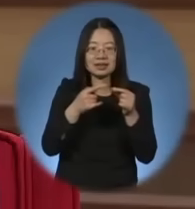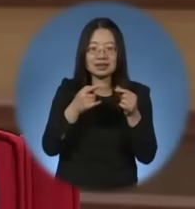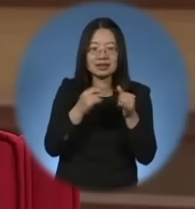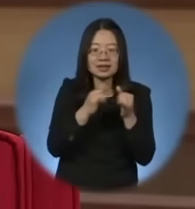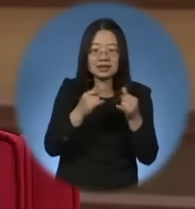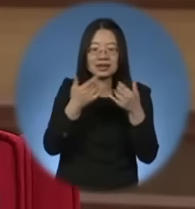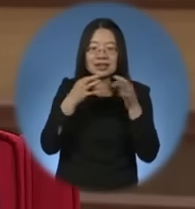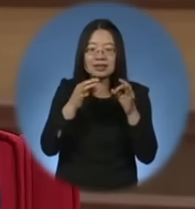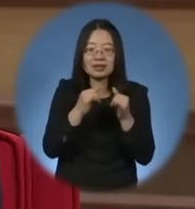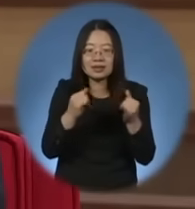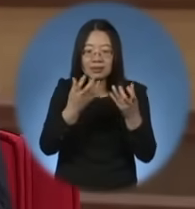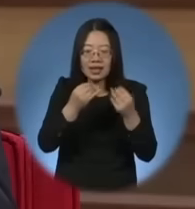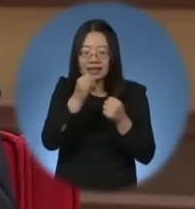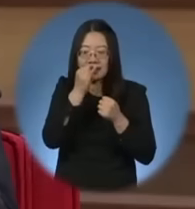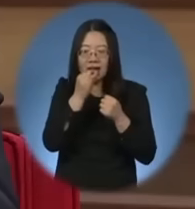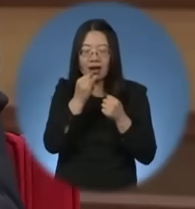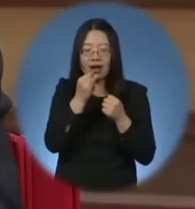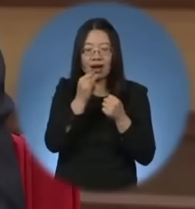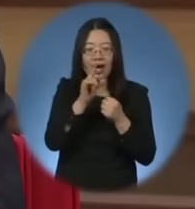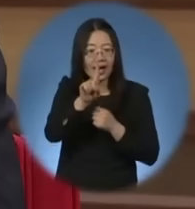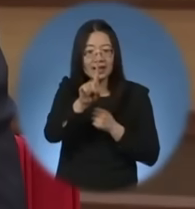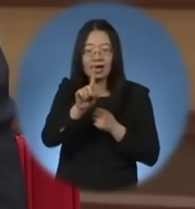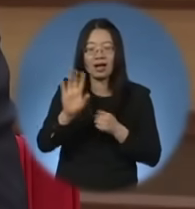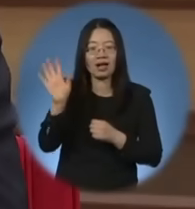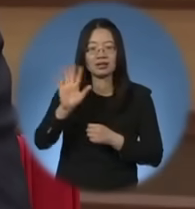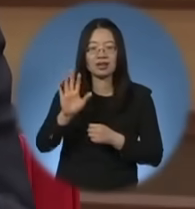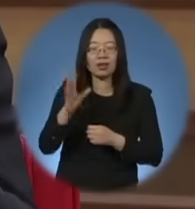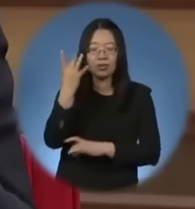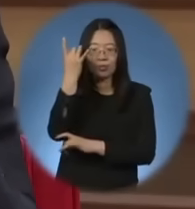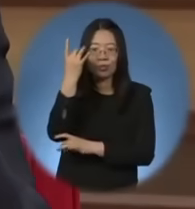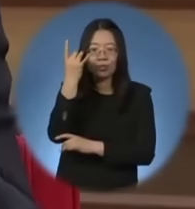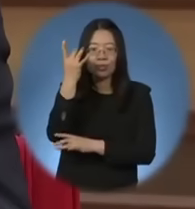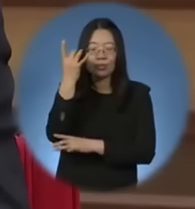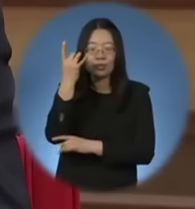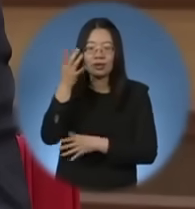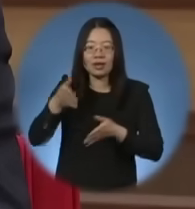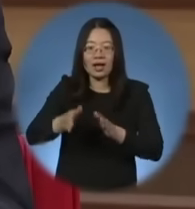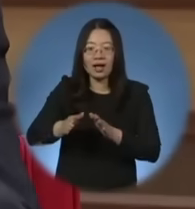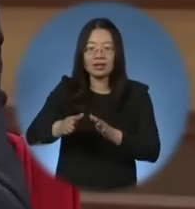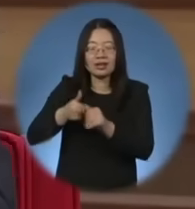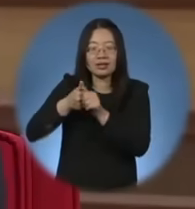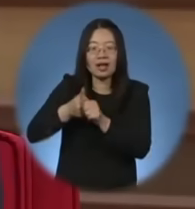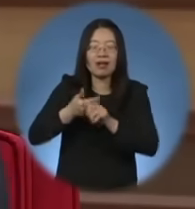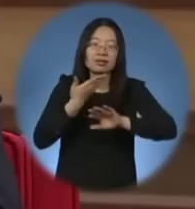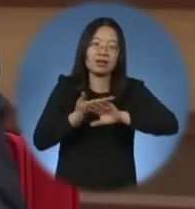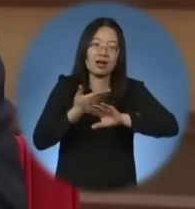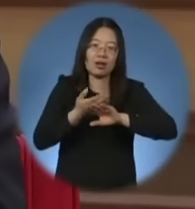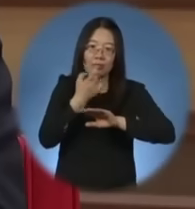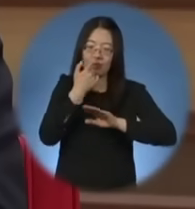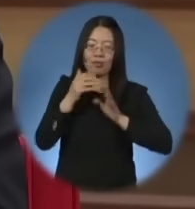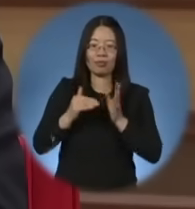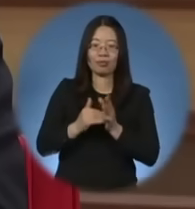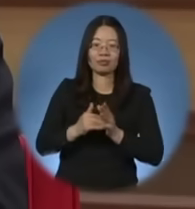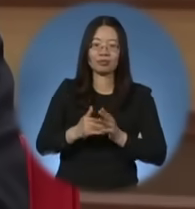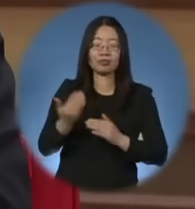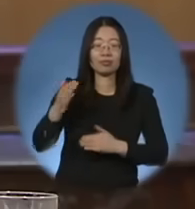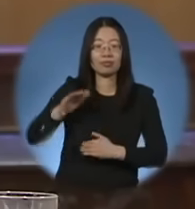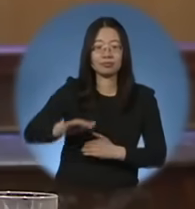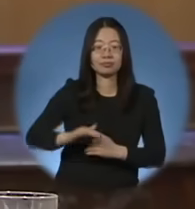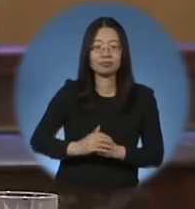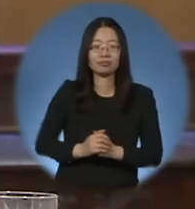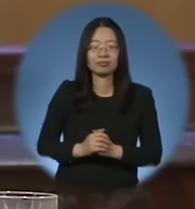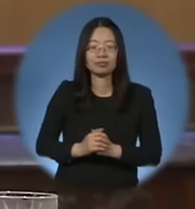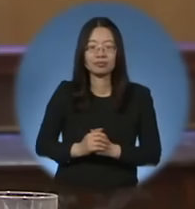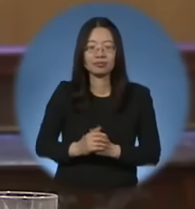김씨 많은데네 다 하나가 아니고 본관에 따라 다르다고 배웠습니다 그렇죠